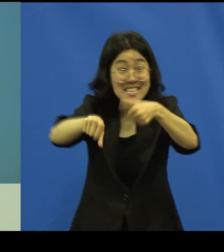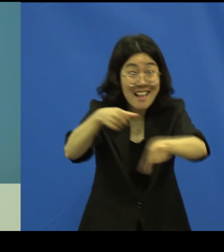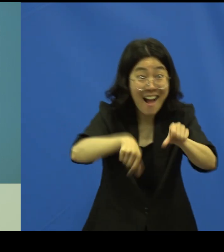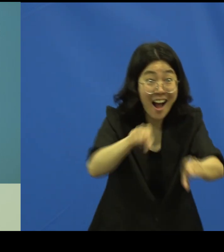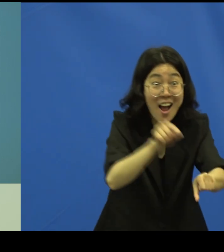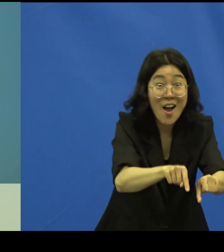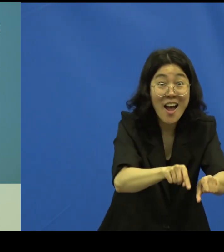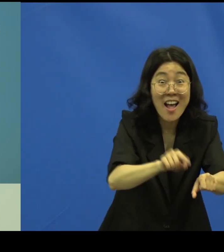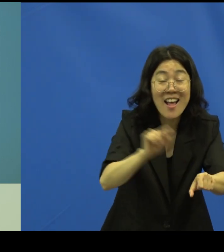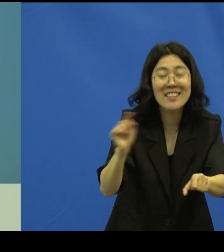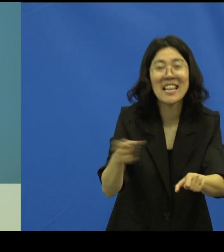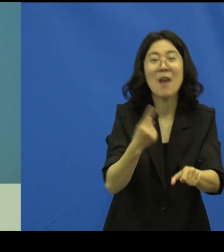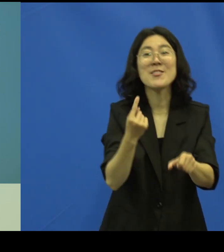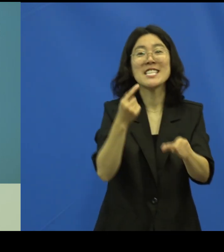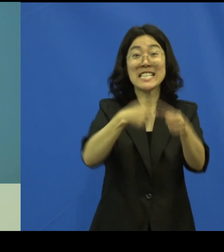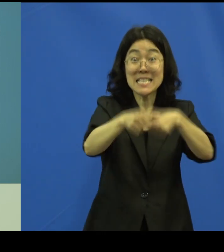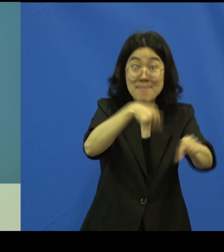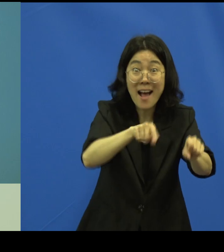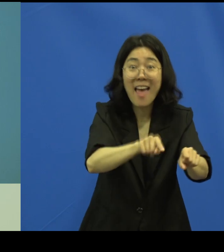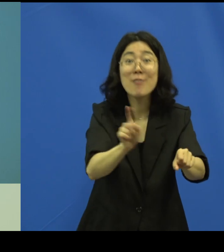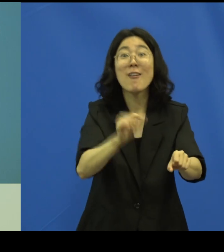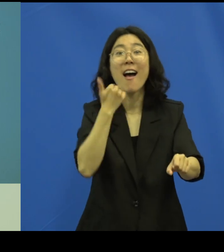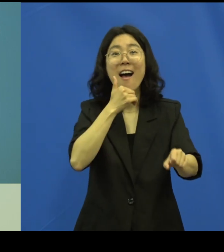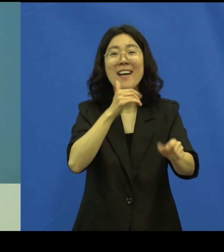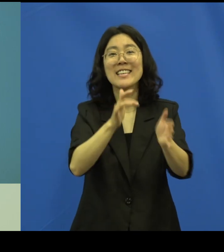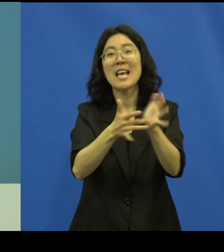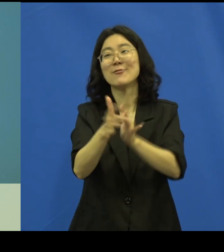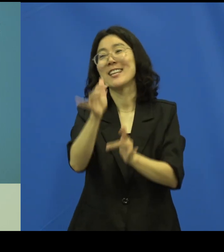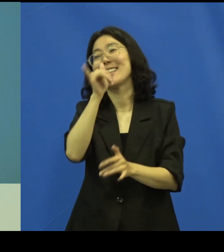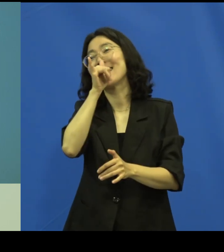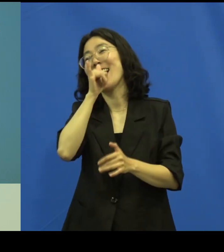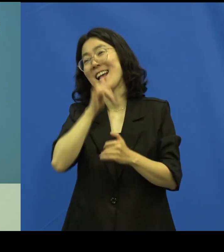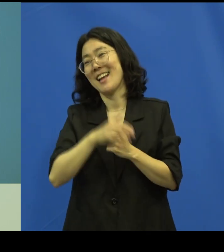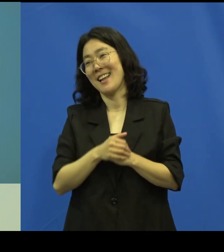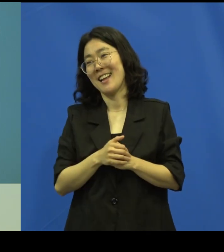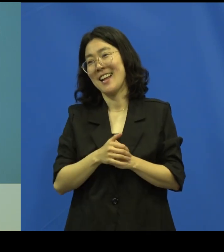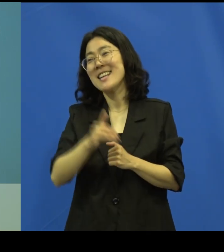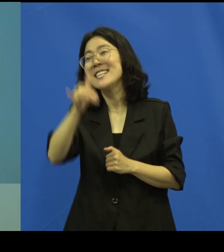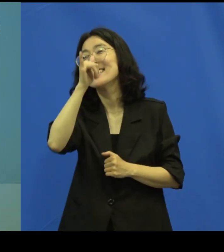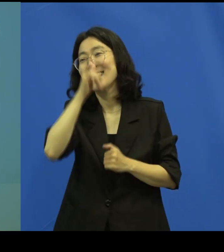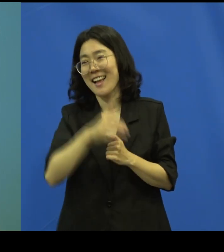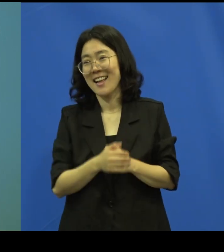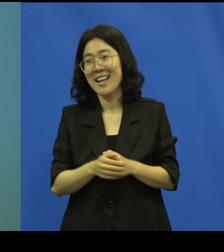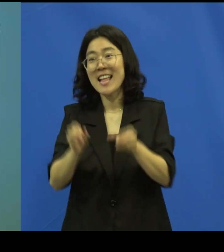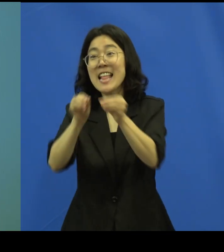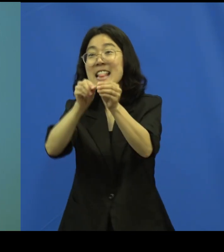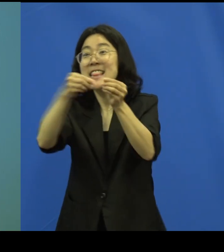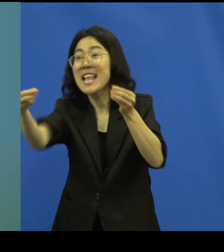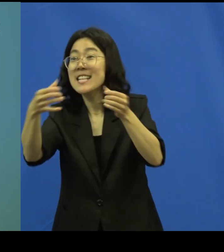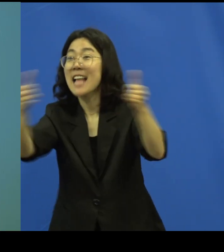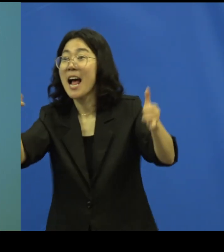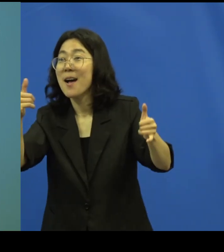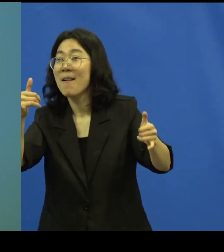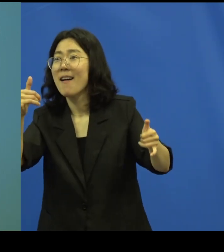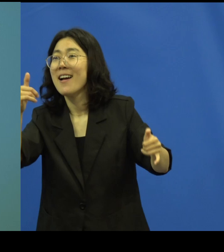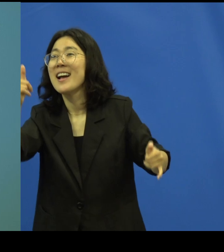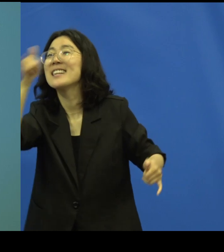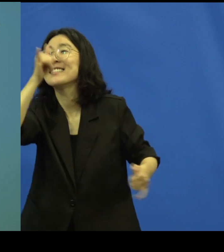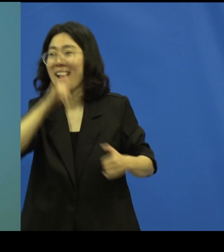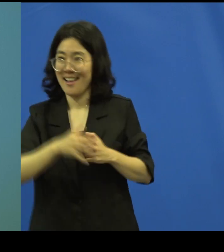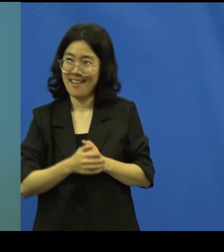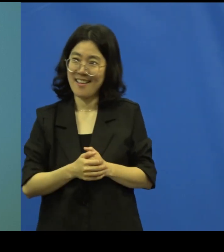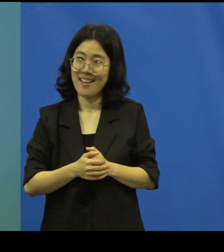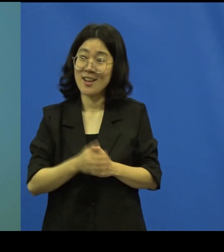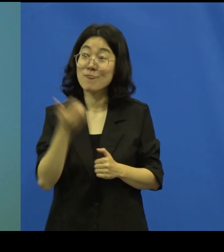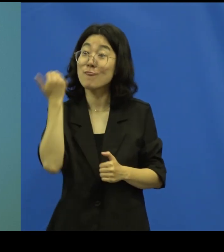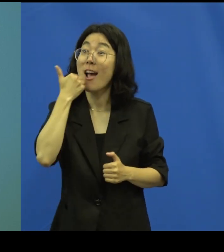7인을 떼시리라. 장로 중에 하나가 요한에게 와서 울지 말라. 그리고 반가운 소식을 전해주는데 이를 뗄 자가 있다는 거.